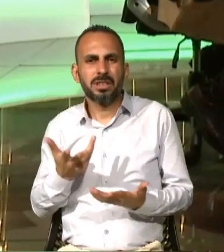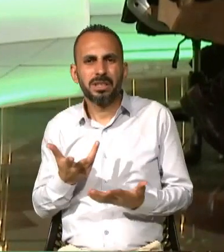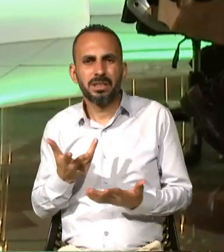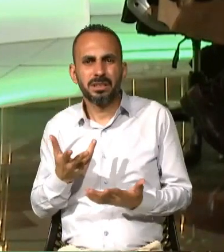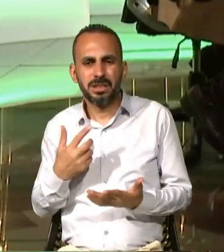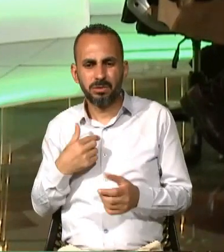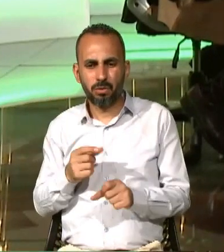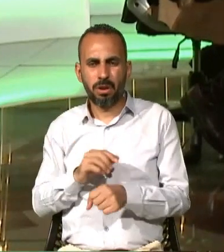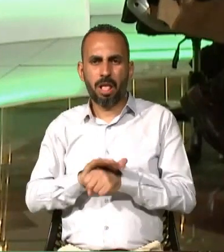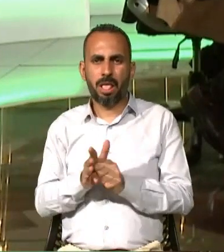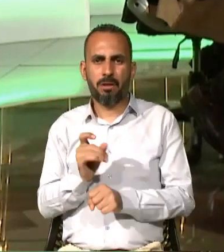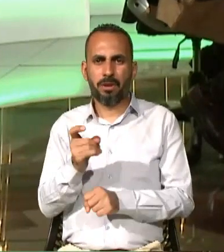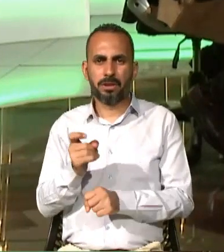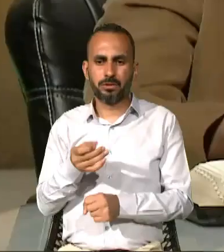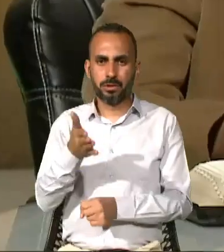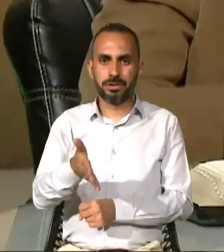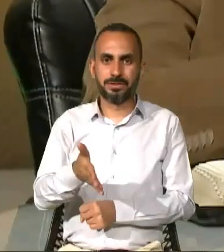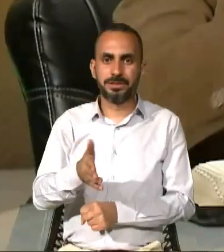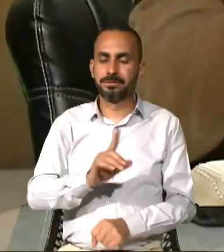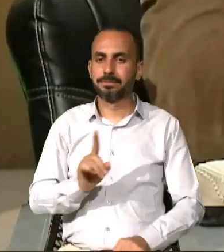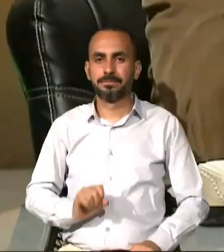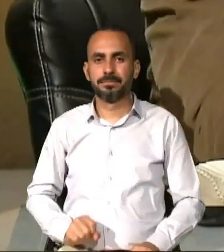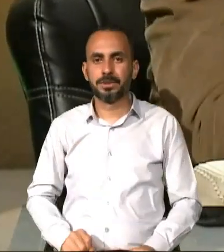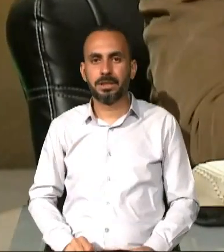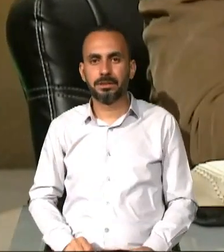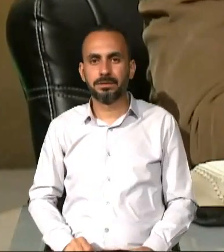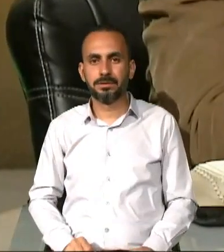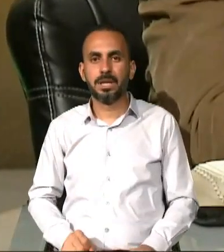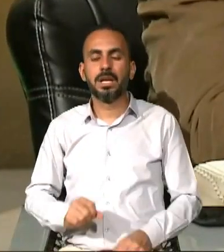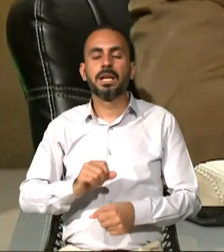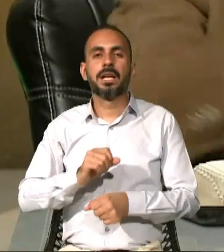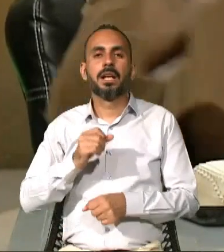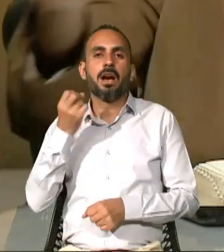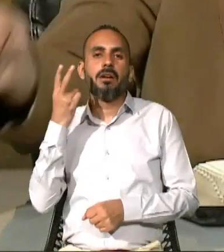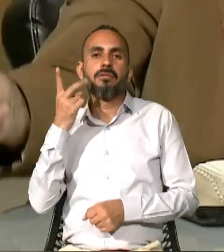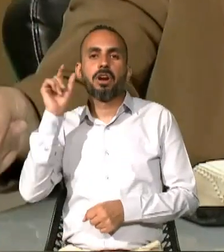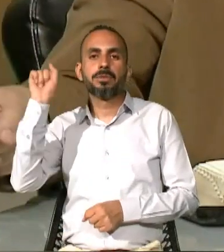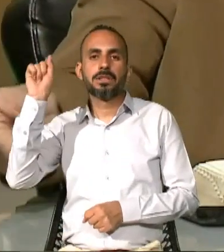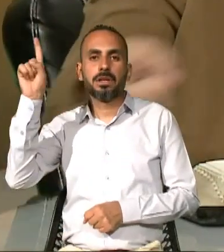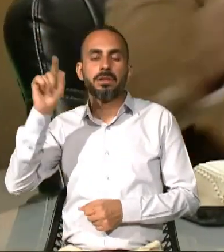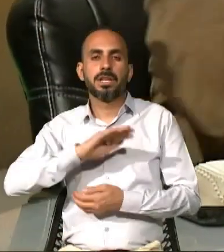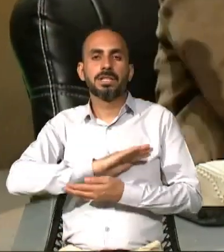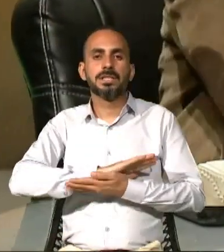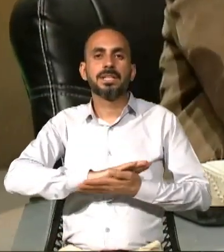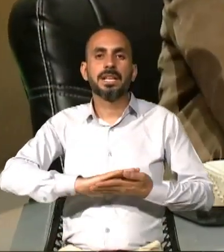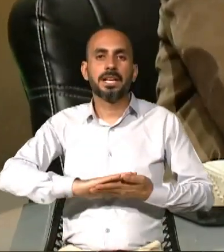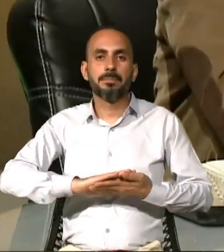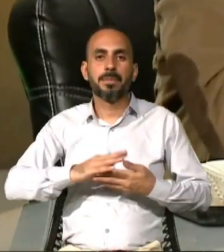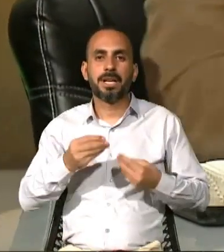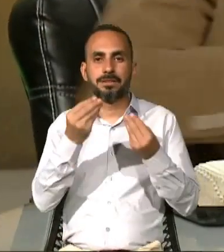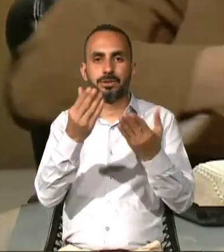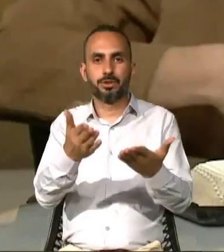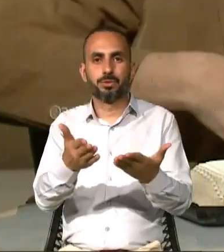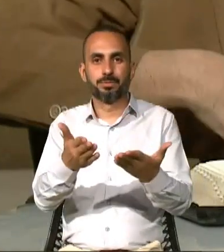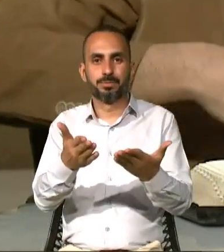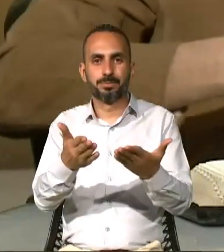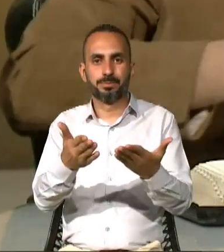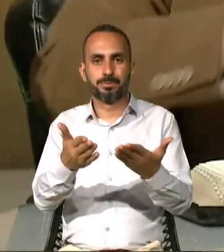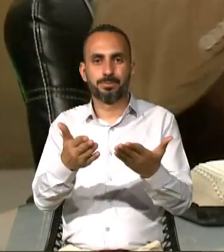انا لا، افكار سلام لا شر لاعطيكم اخره ورجاء. يا